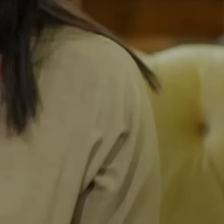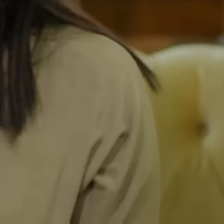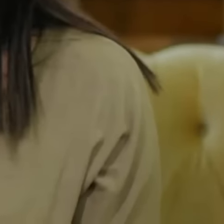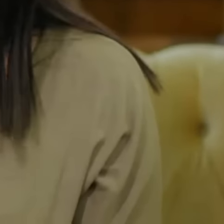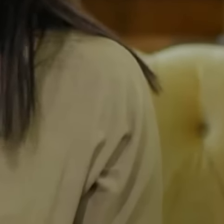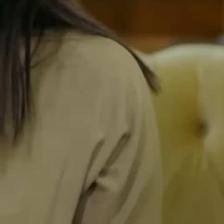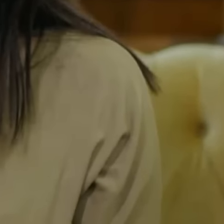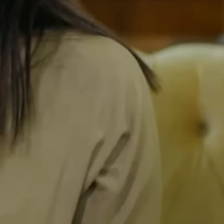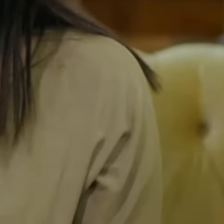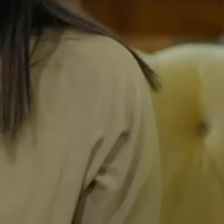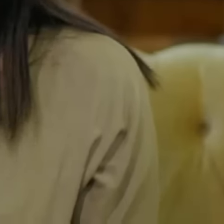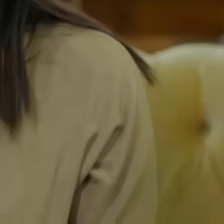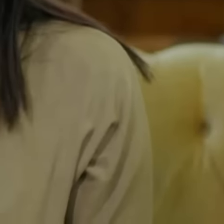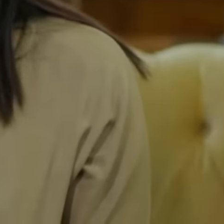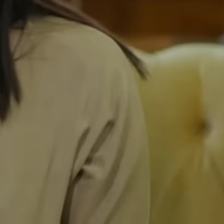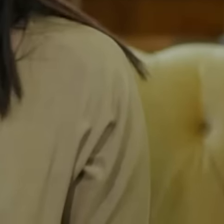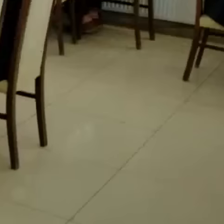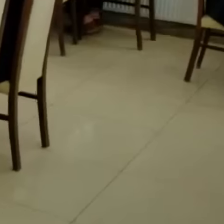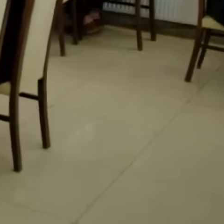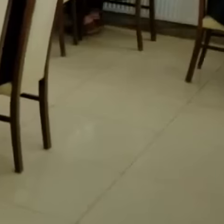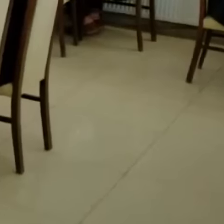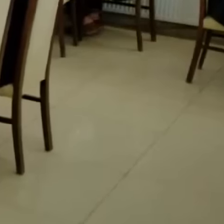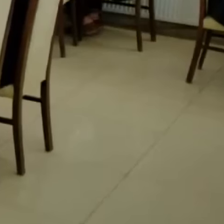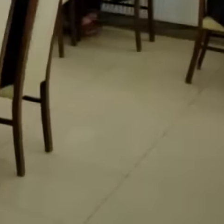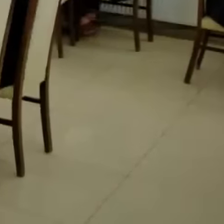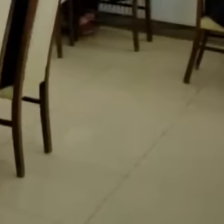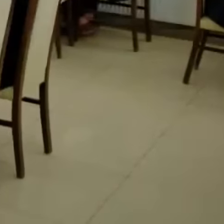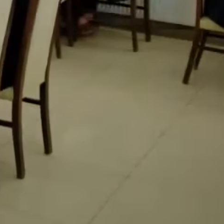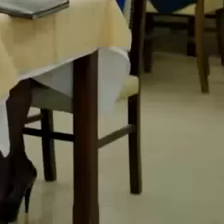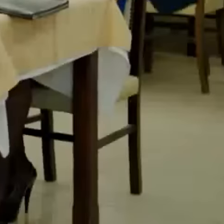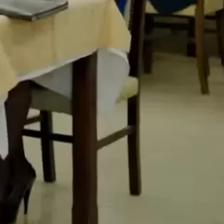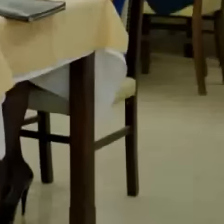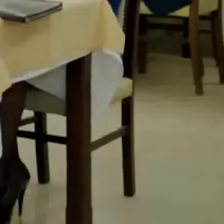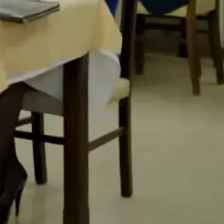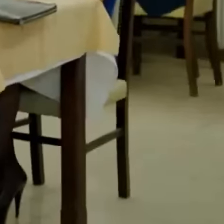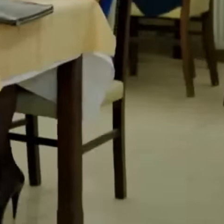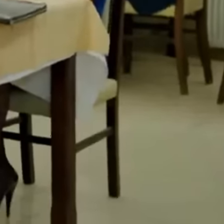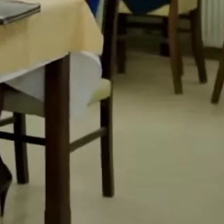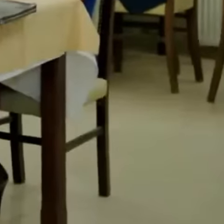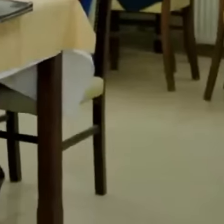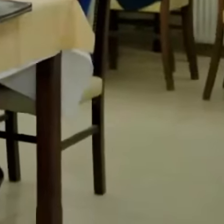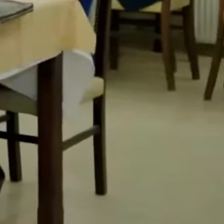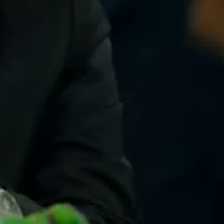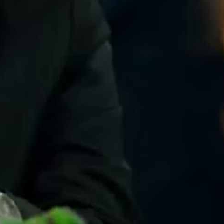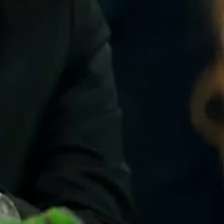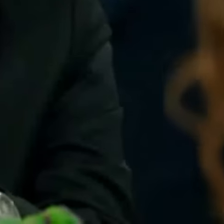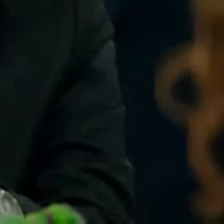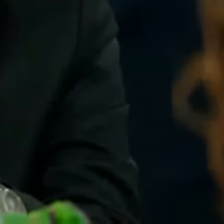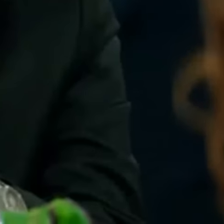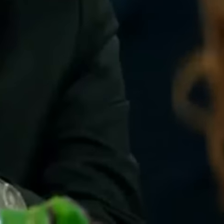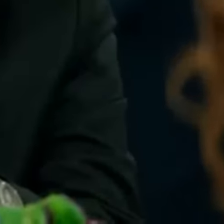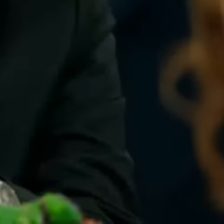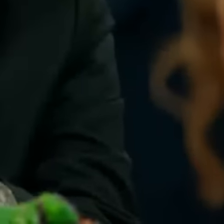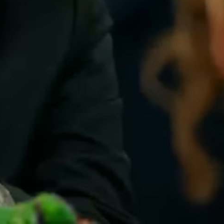Eda kestiği elmayı yerken Melda'ya bakıyor. Yemeğe başlamışlar. Mahsar ve Reyhan gergin, Sevinç